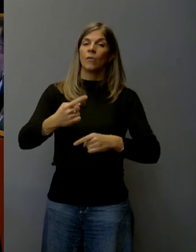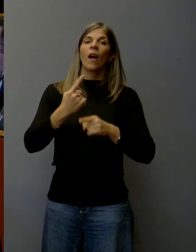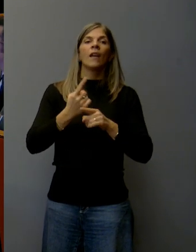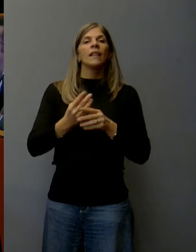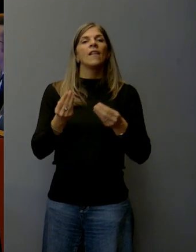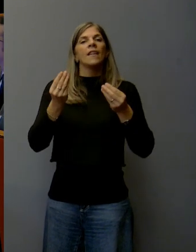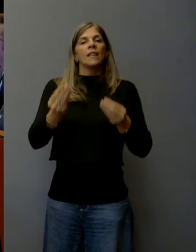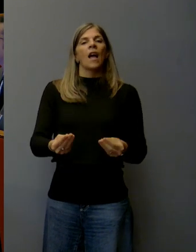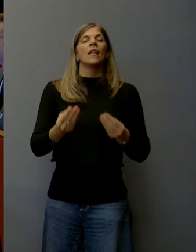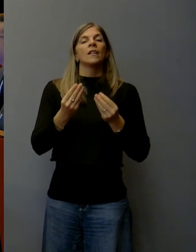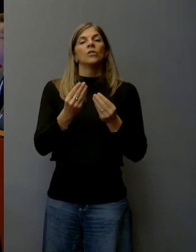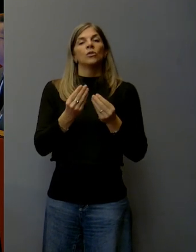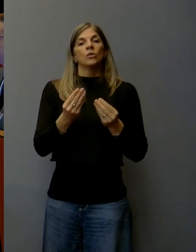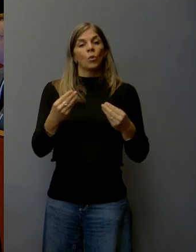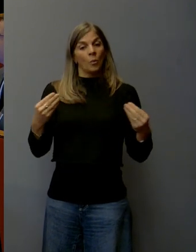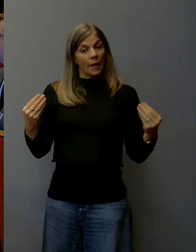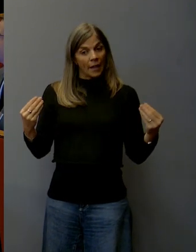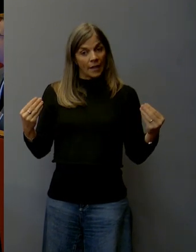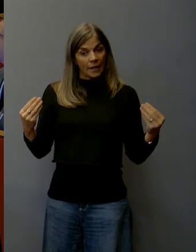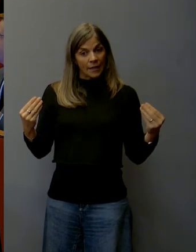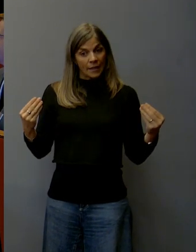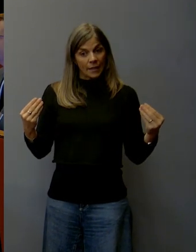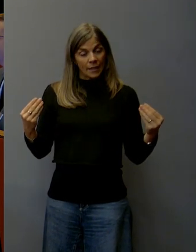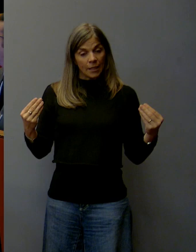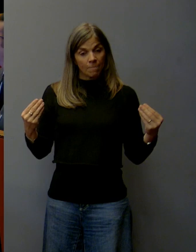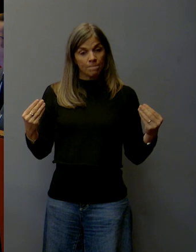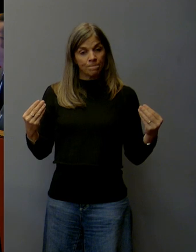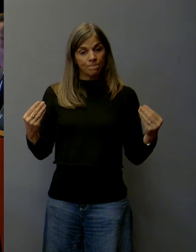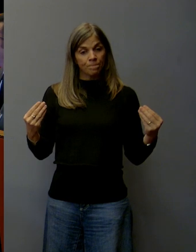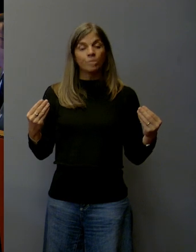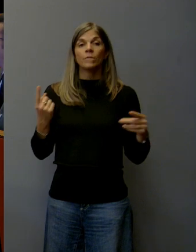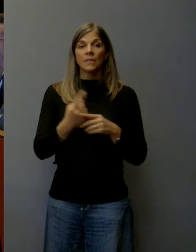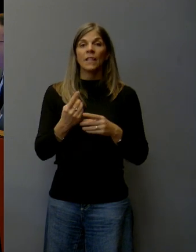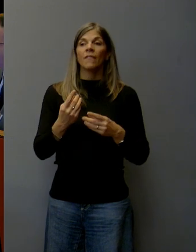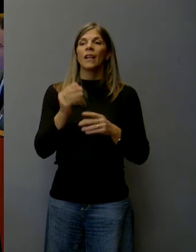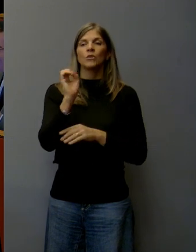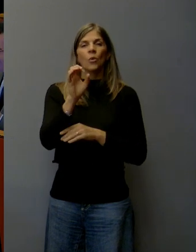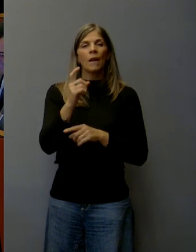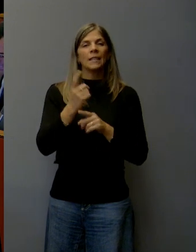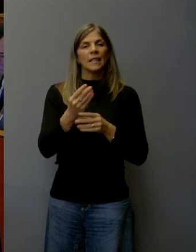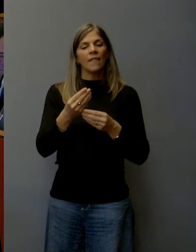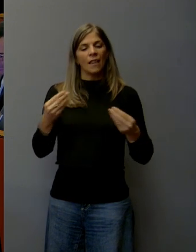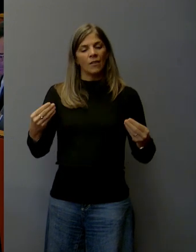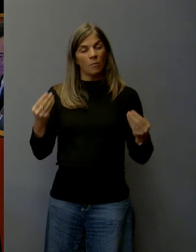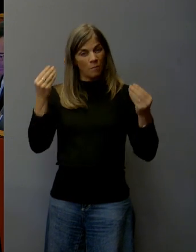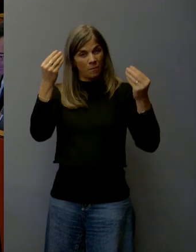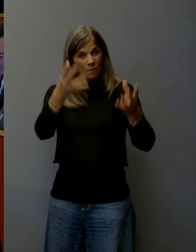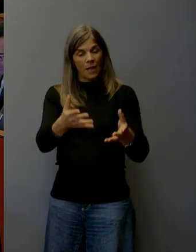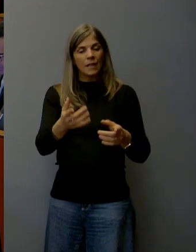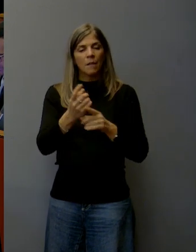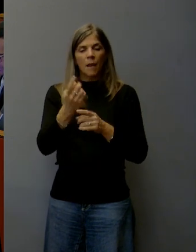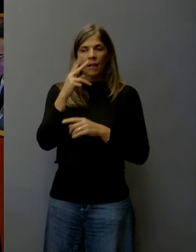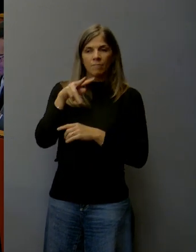strumenti deve in qualche maniera dare gli strumenti ai docenti per poter cogliere le